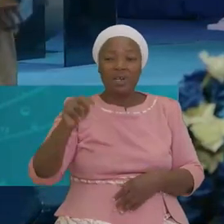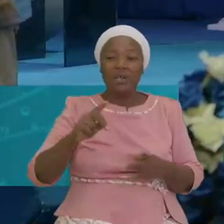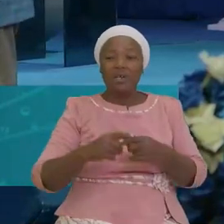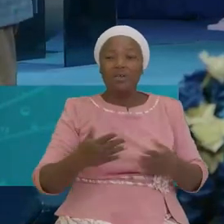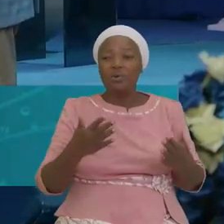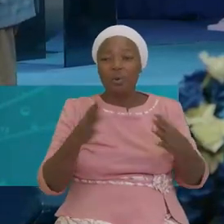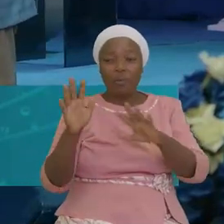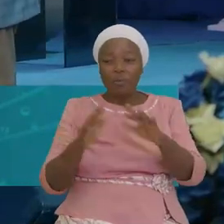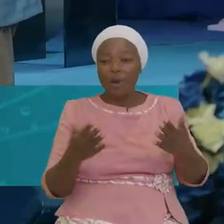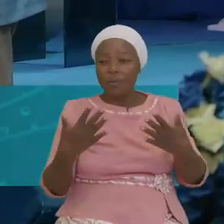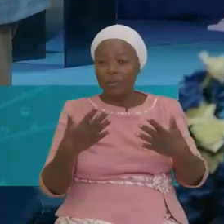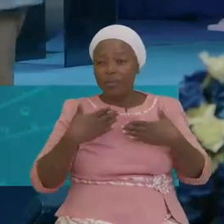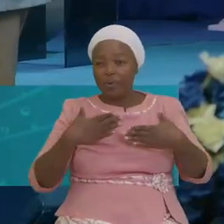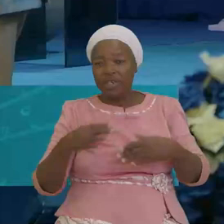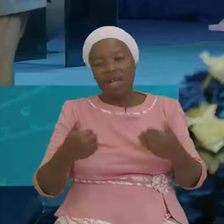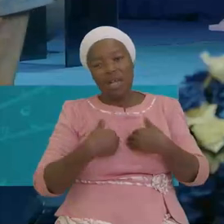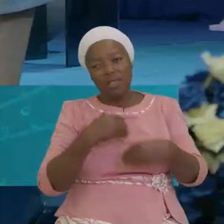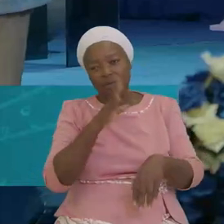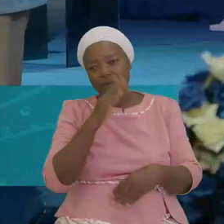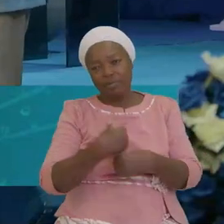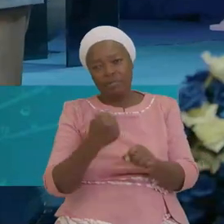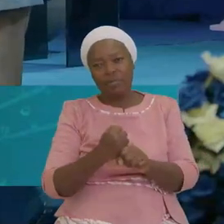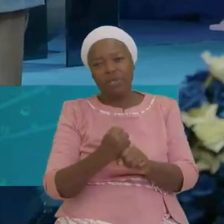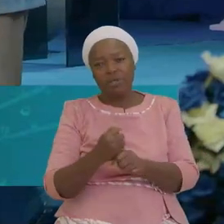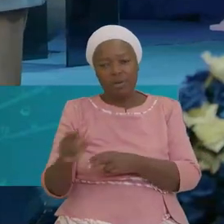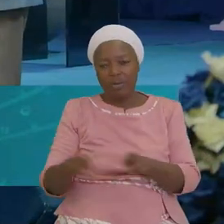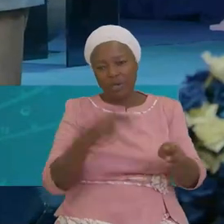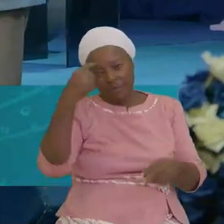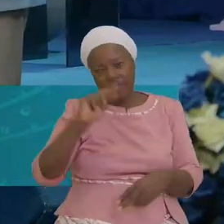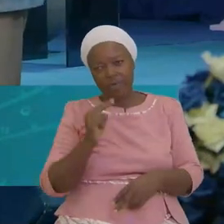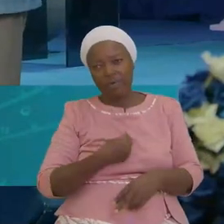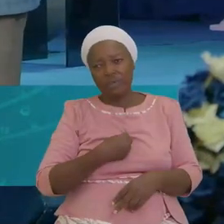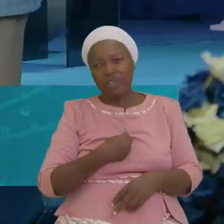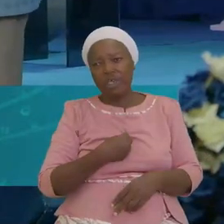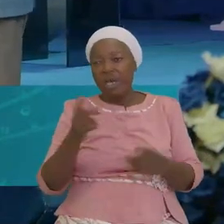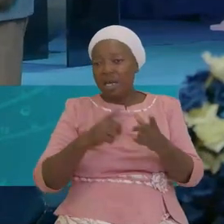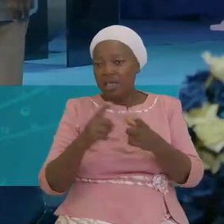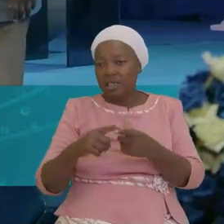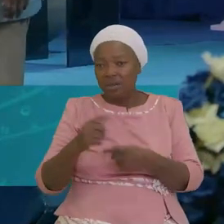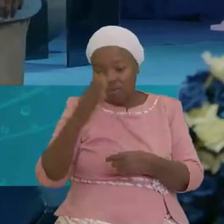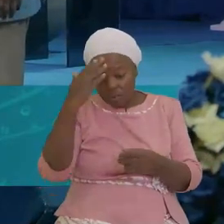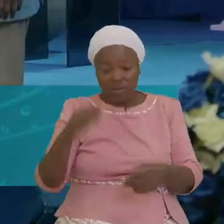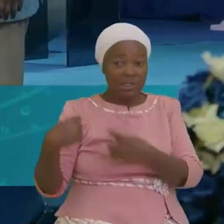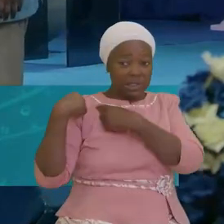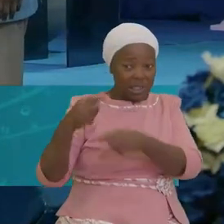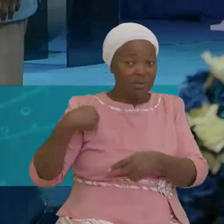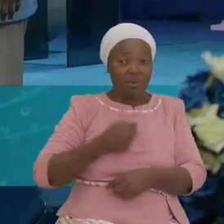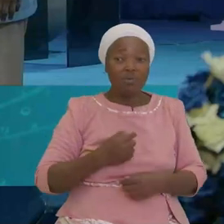tout l'air dont on aura besoin pour notre respiration est rendu disponible.